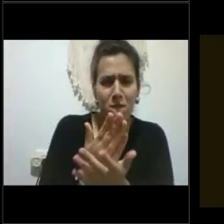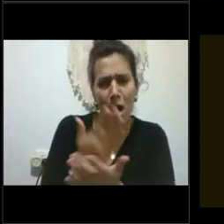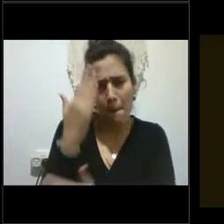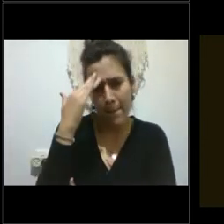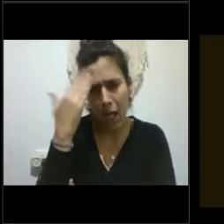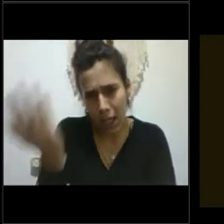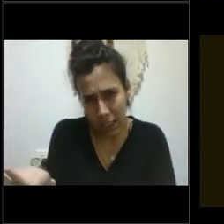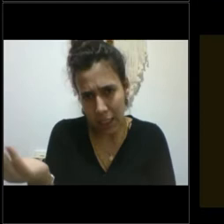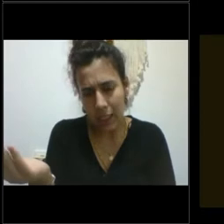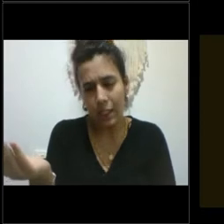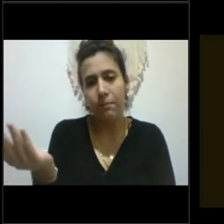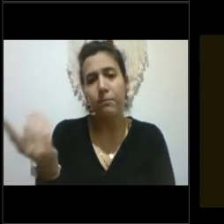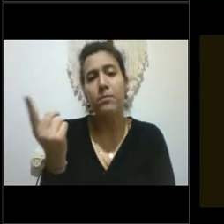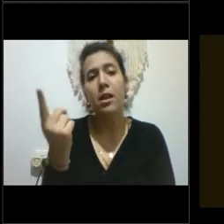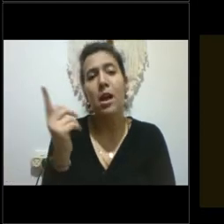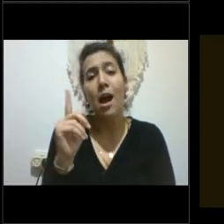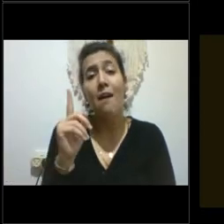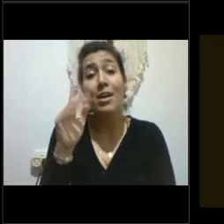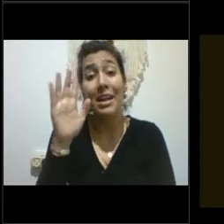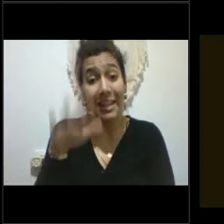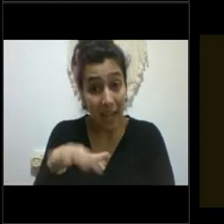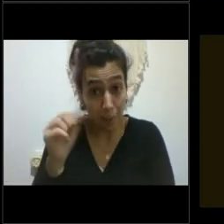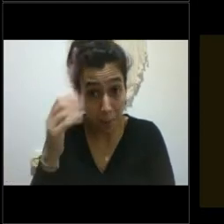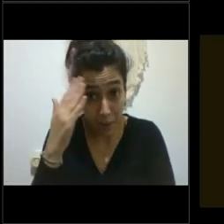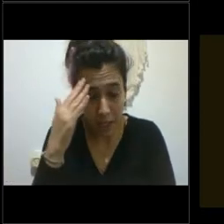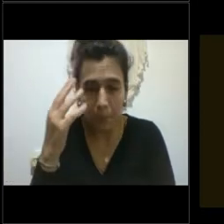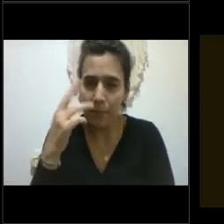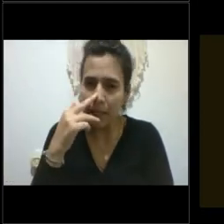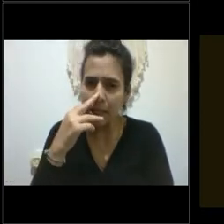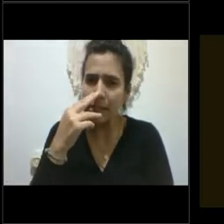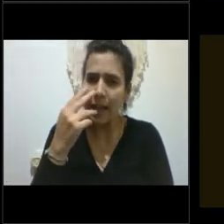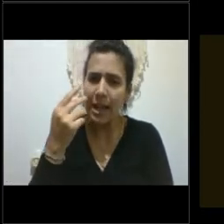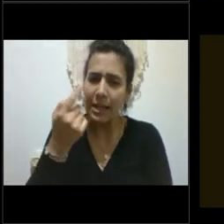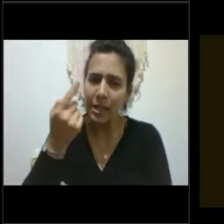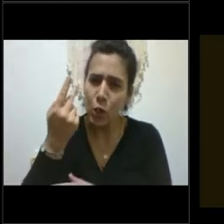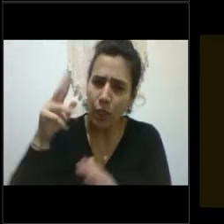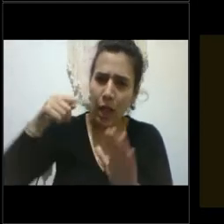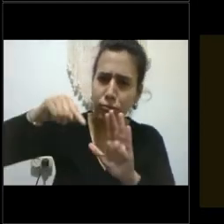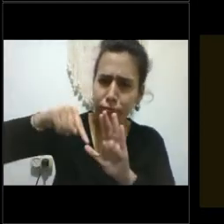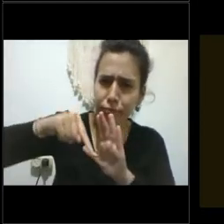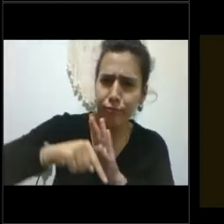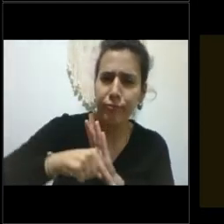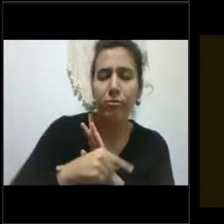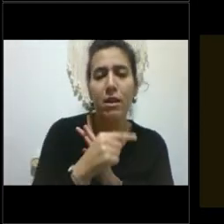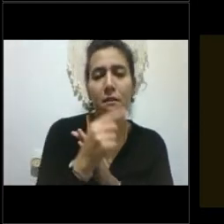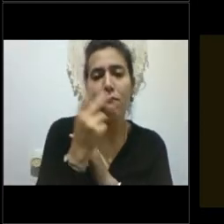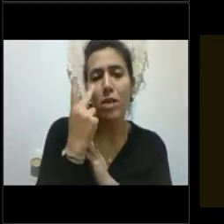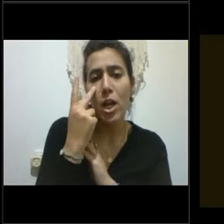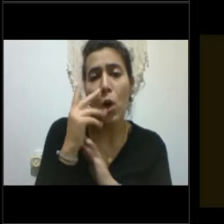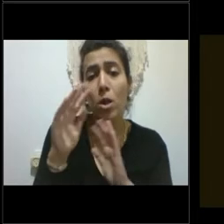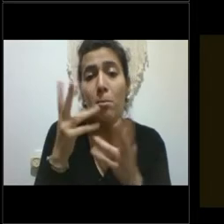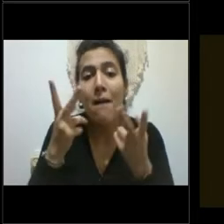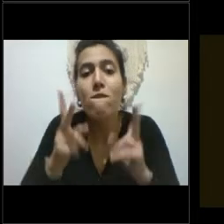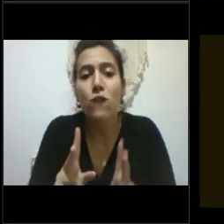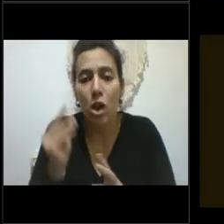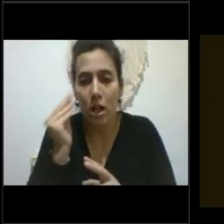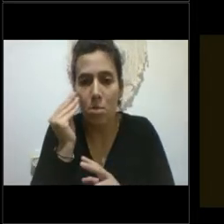ננסה להיכנס אליו לעומק, ולראות באמת מה אנחנו יכולים ללמוד שעוד לא למדנו.